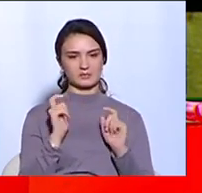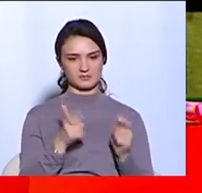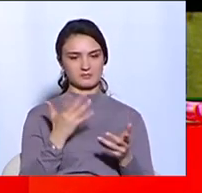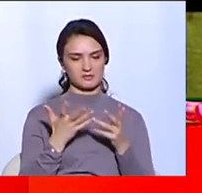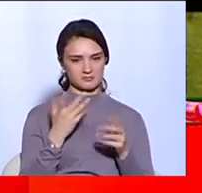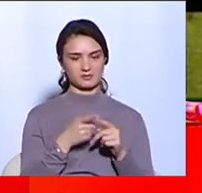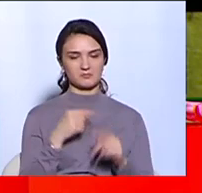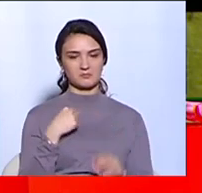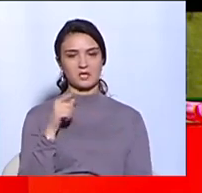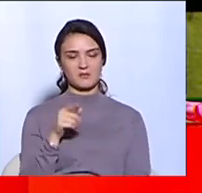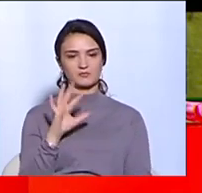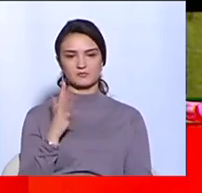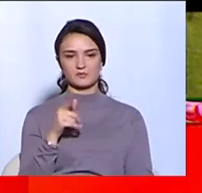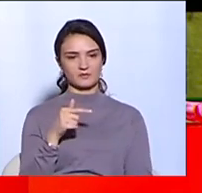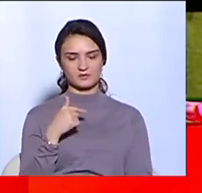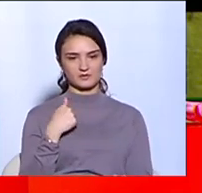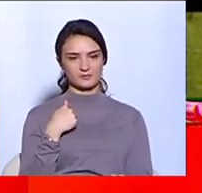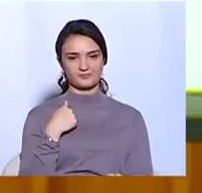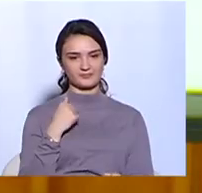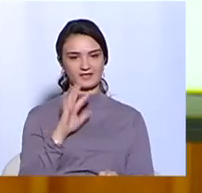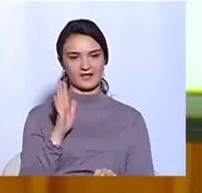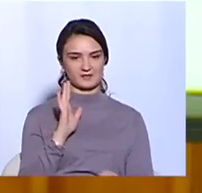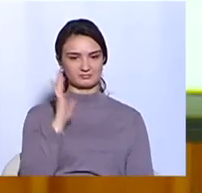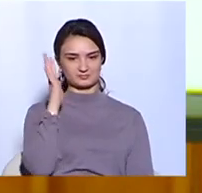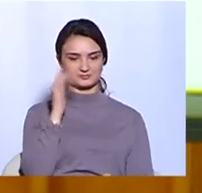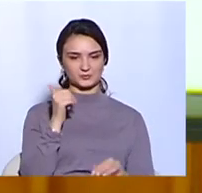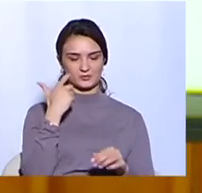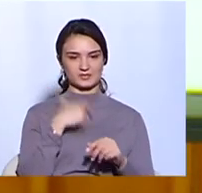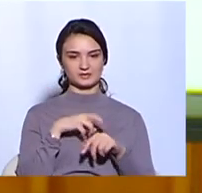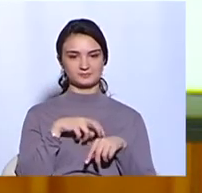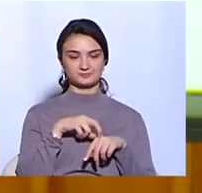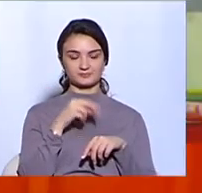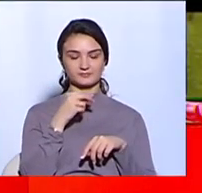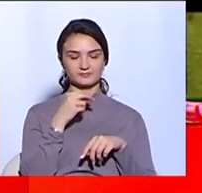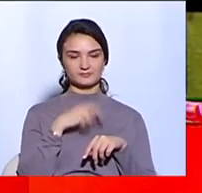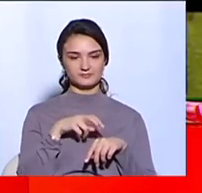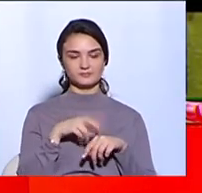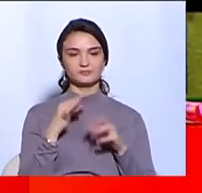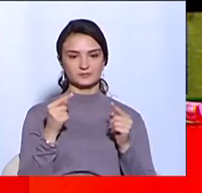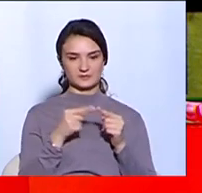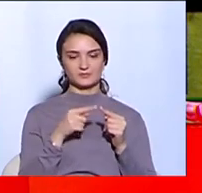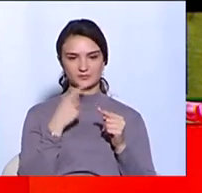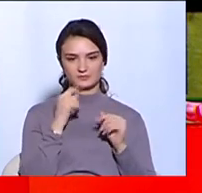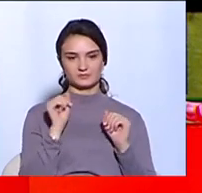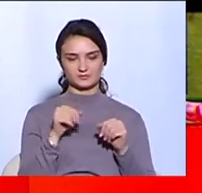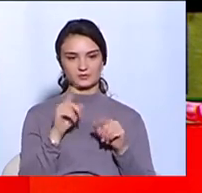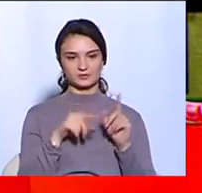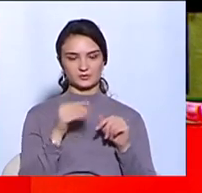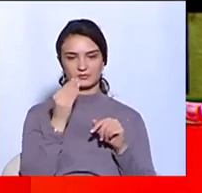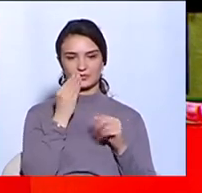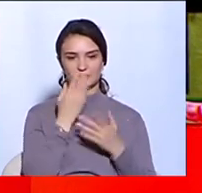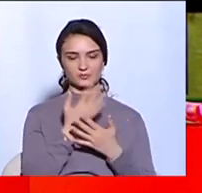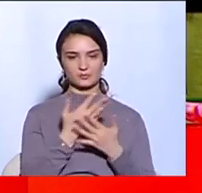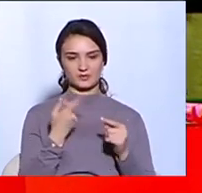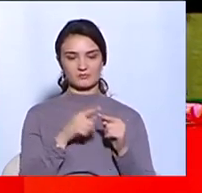დამეთანხმება. ამ შემთხვევაში მე არ ვკადნიერდები და არ ვთავხედობ როგორც ნუტრიციოლოგი, დანამდვილებით შეგვიძლია ვთქვათ ზოგიერთი ჯგუფის პროდუქტზე,